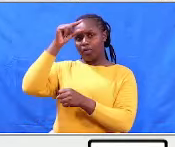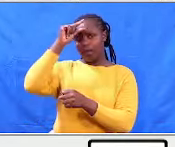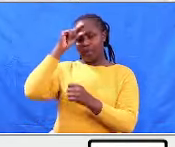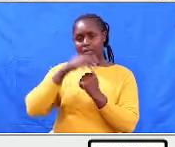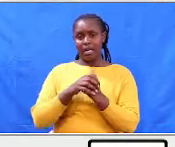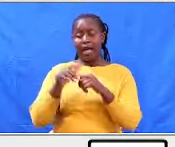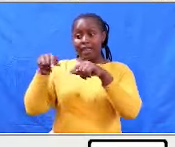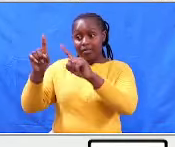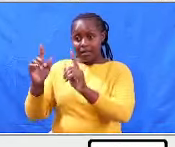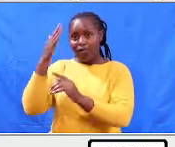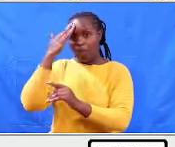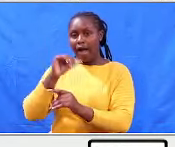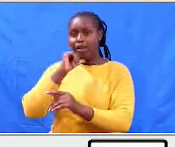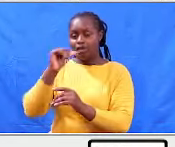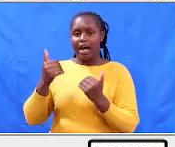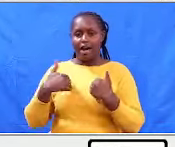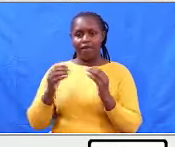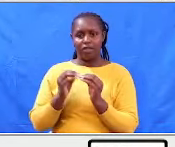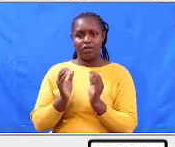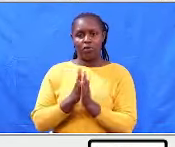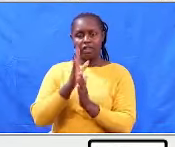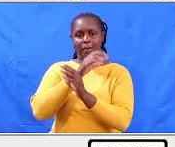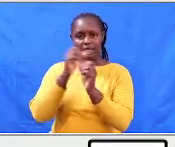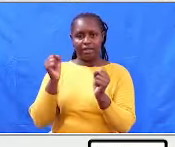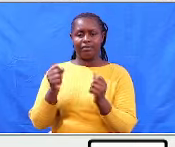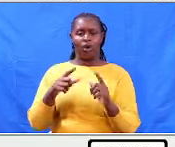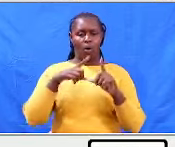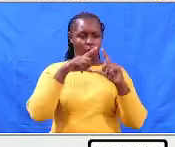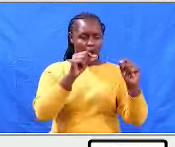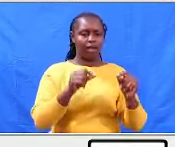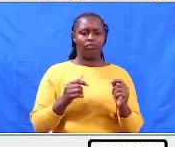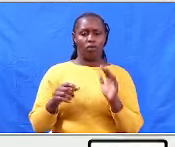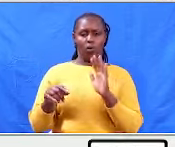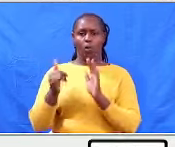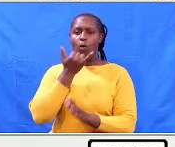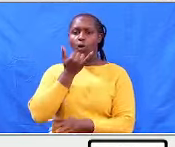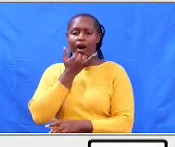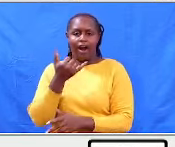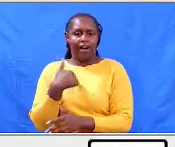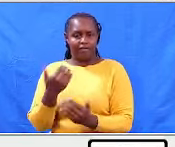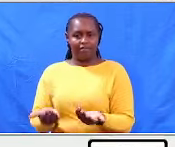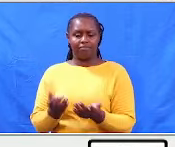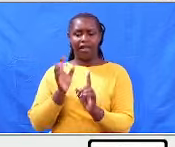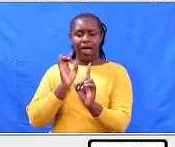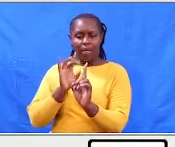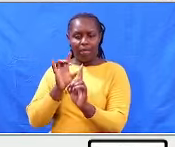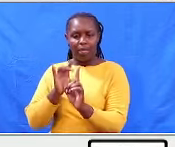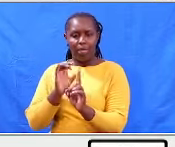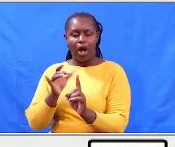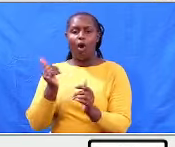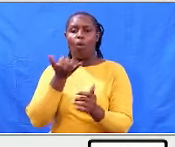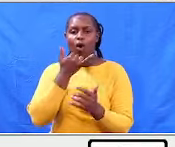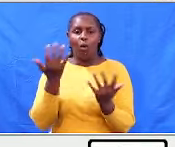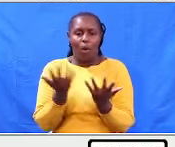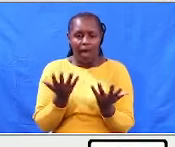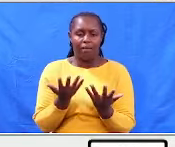the president aside, told him what they believe is going wrong, advised him on what they think should be corrected, and